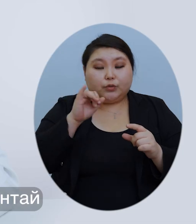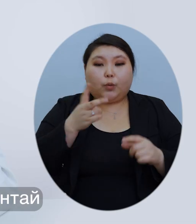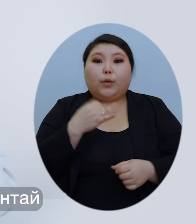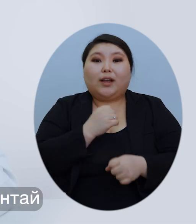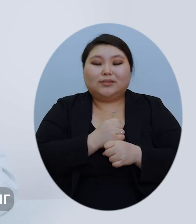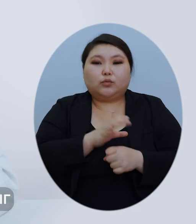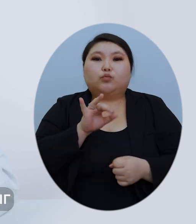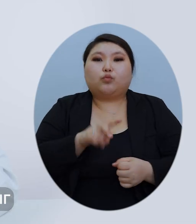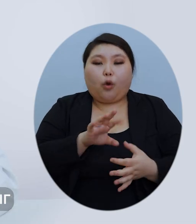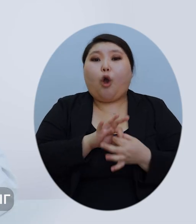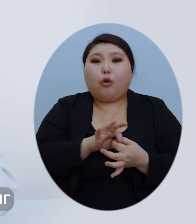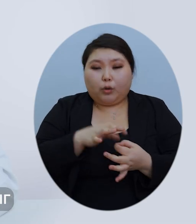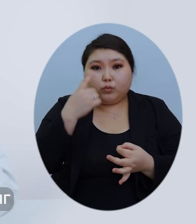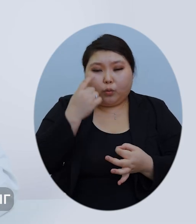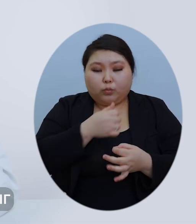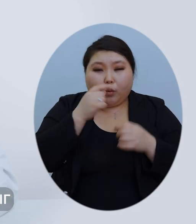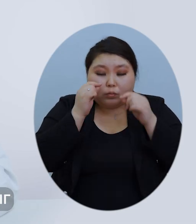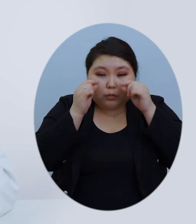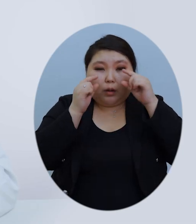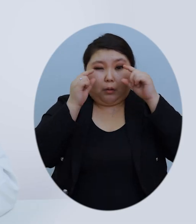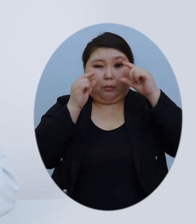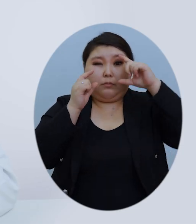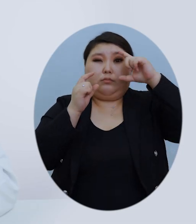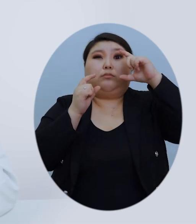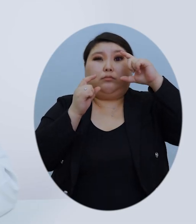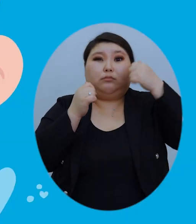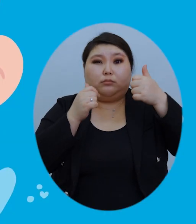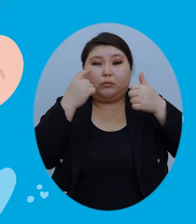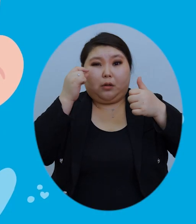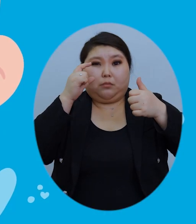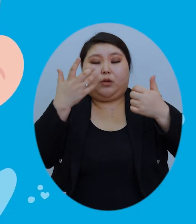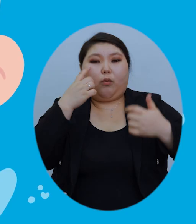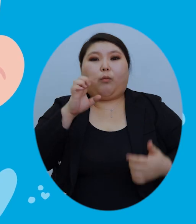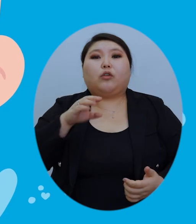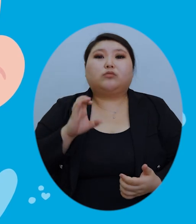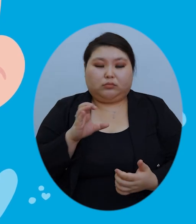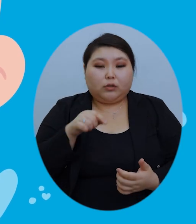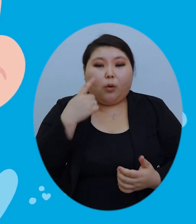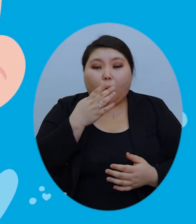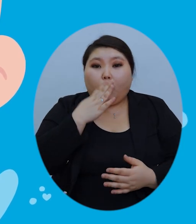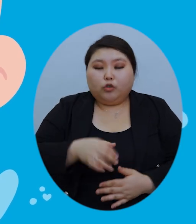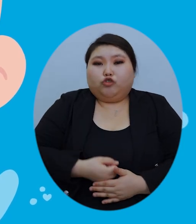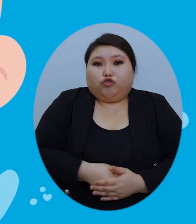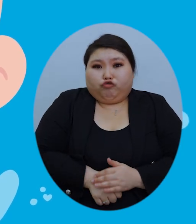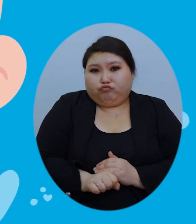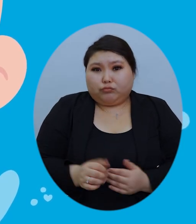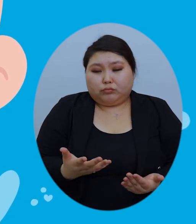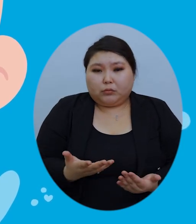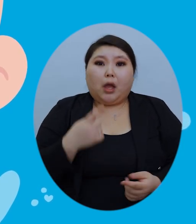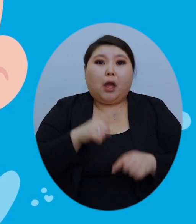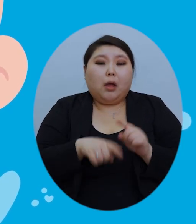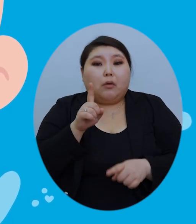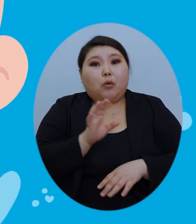ажиллагаа солирсонтой холбоотой нүд бүрэн нээгдэхгүй болохыг птоз гэж хэлдэг. Птоз нь хүүхдэд төрөлхийн эсвэл ямар